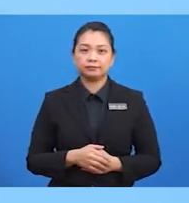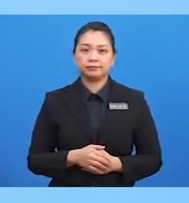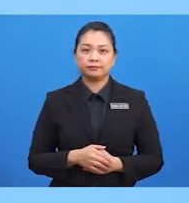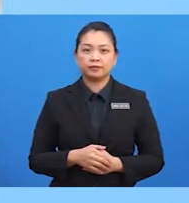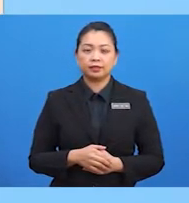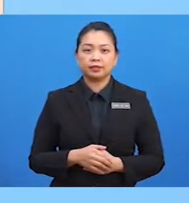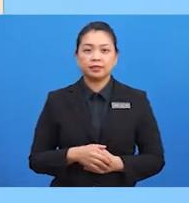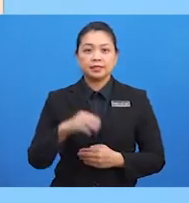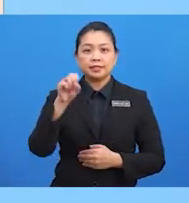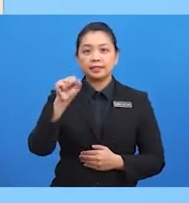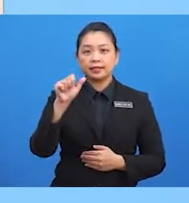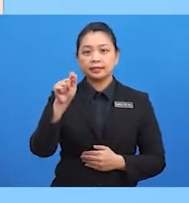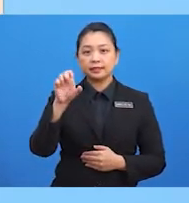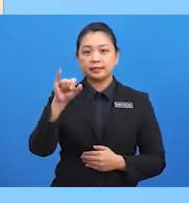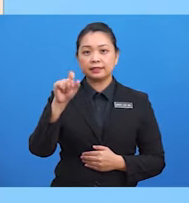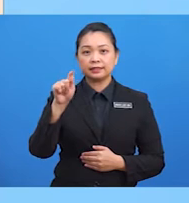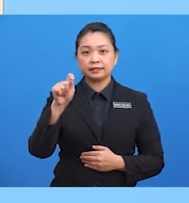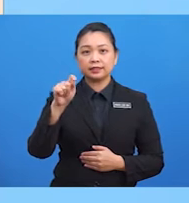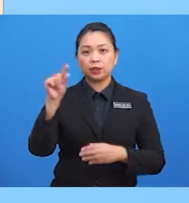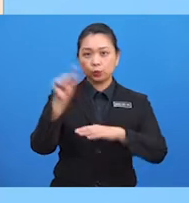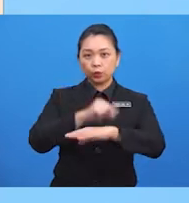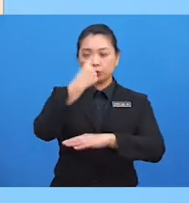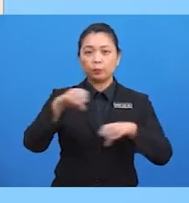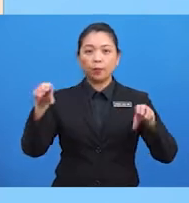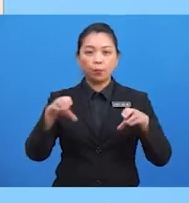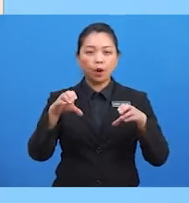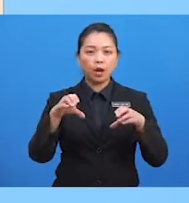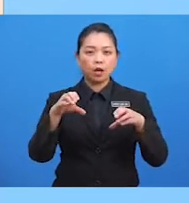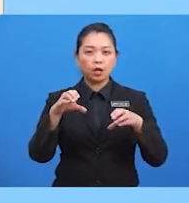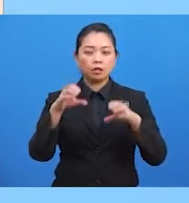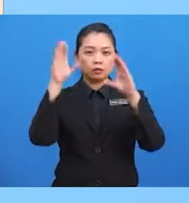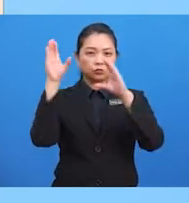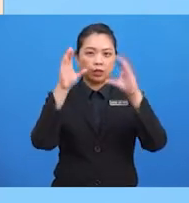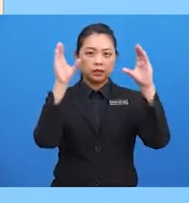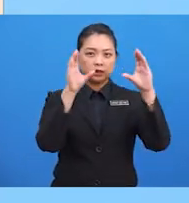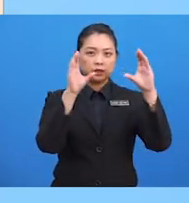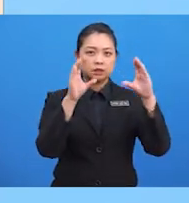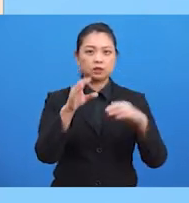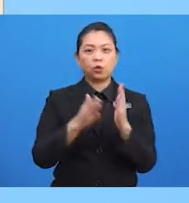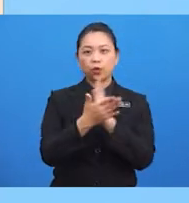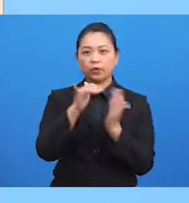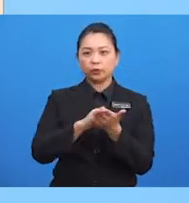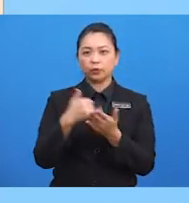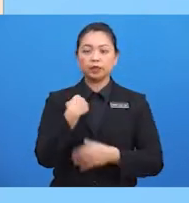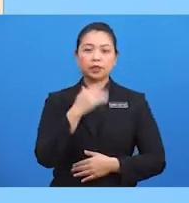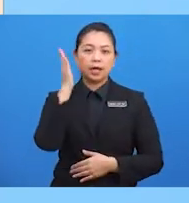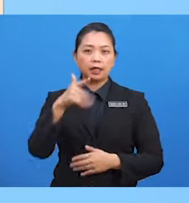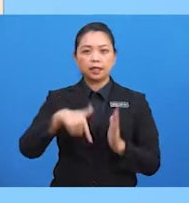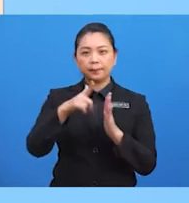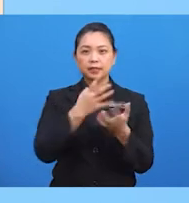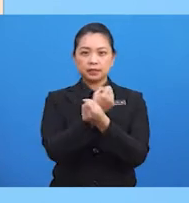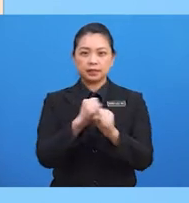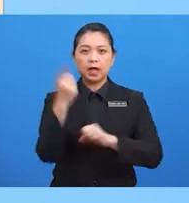Satelit digunakan untuk membuat ramalan cuaca. Oleh itu, kita akan lebih